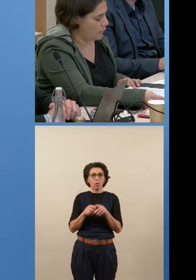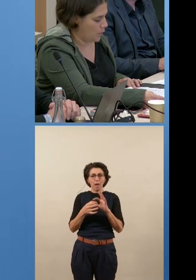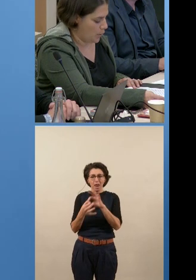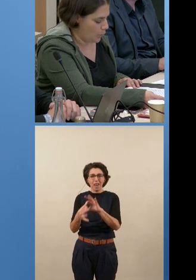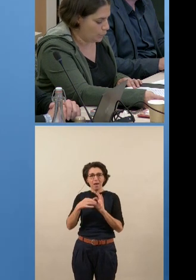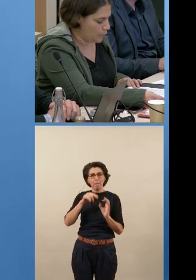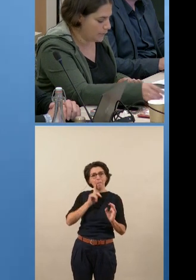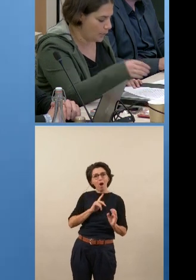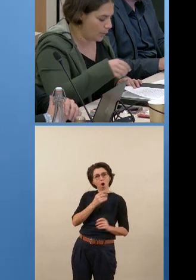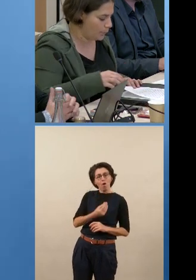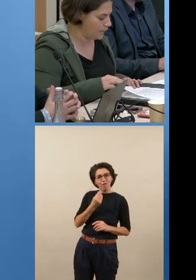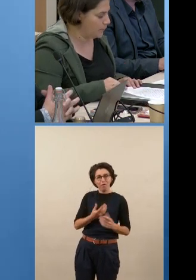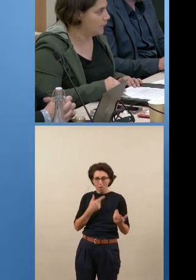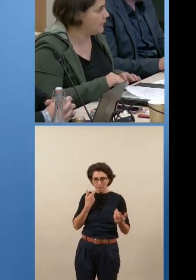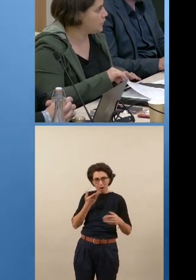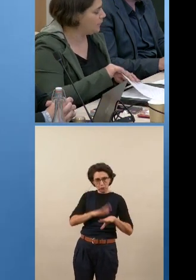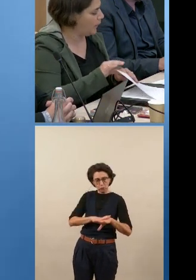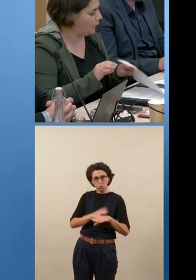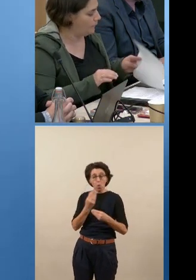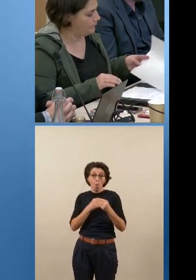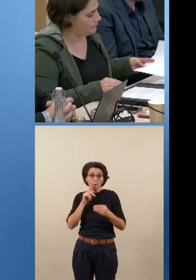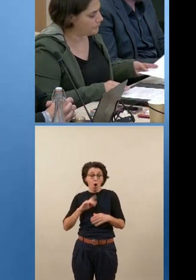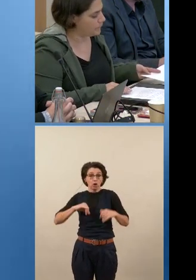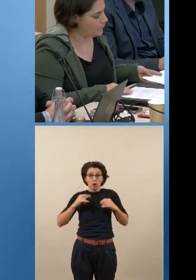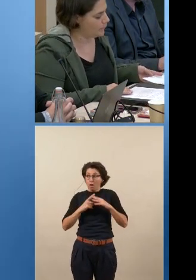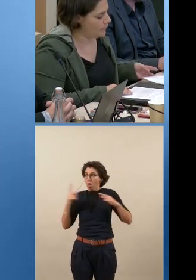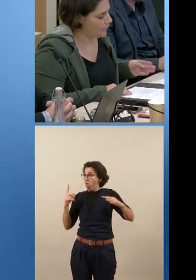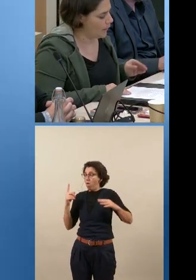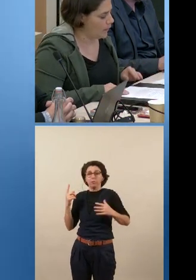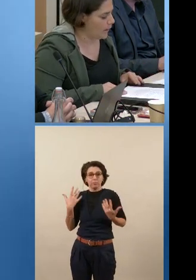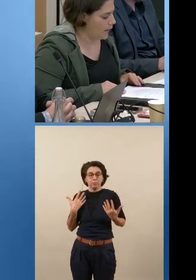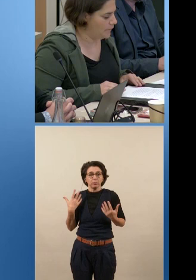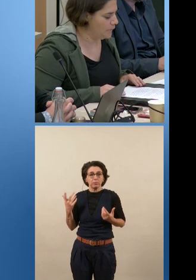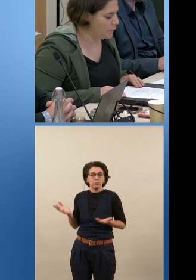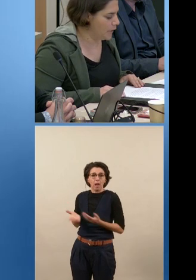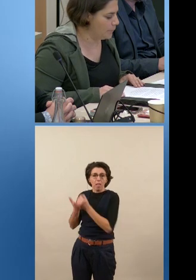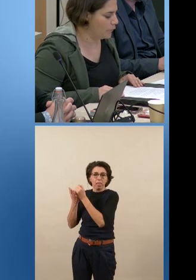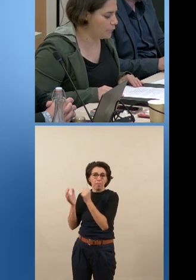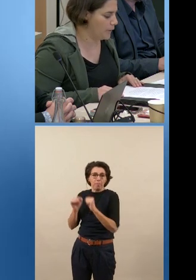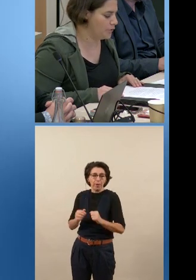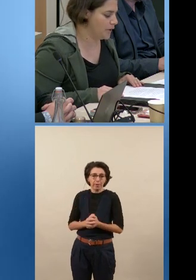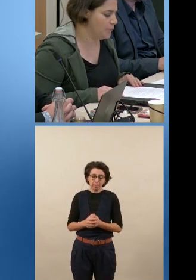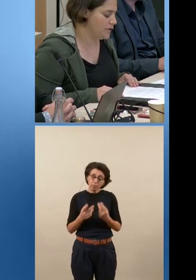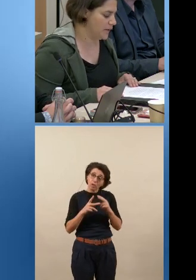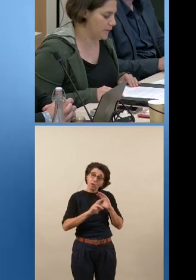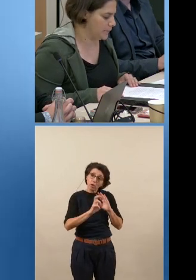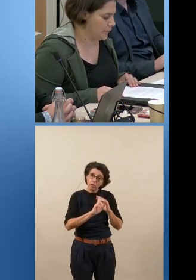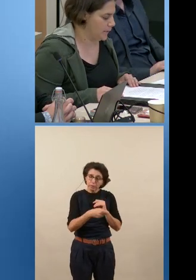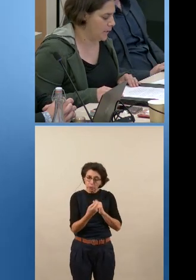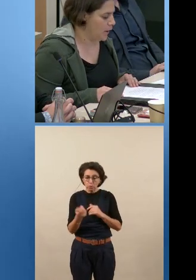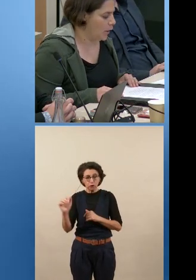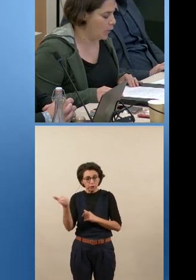enfant ou de l'isolement possible des jeunes parents la ville de Grenoble prend soin de chacune et